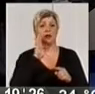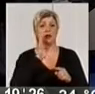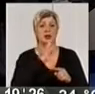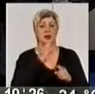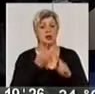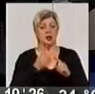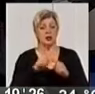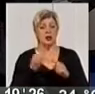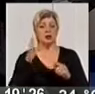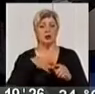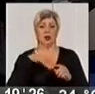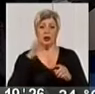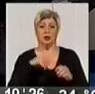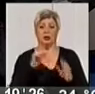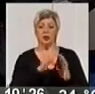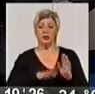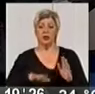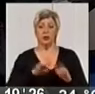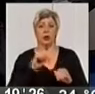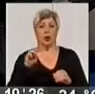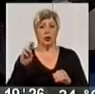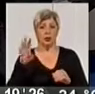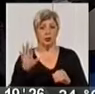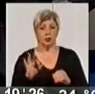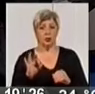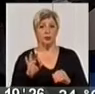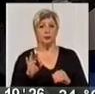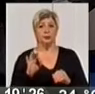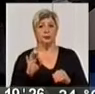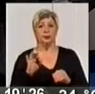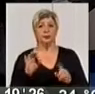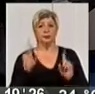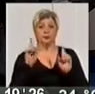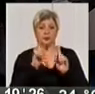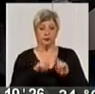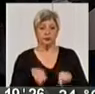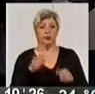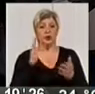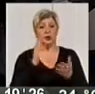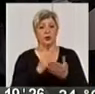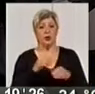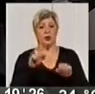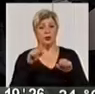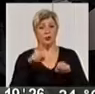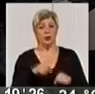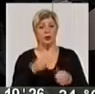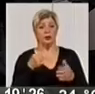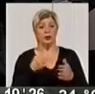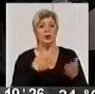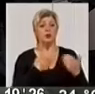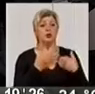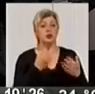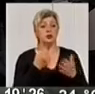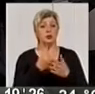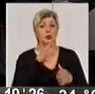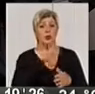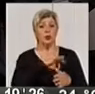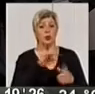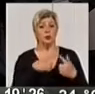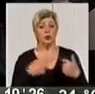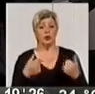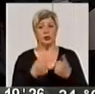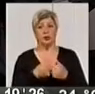і взагалі ті, які діти, батьки загинули, теж мають право і відносяться до пільгових категорій. А от скажіть,